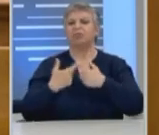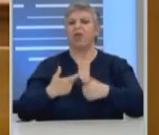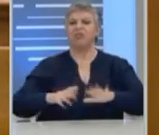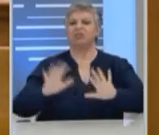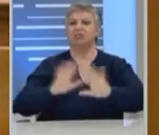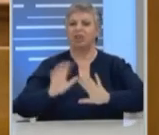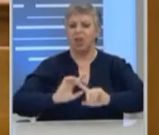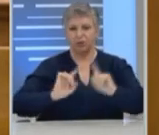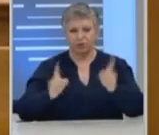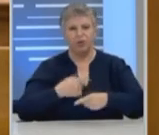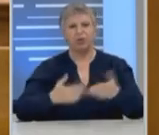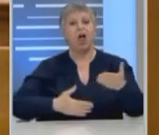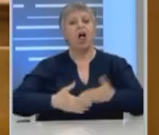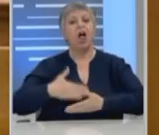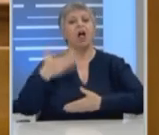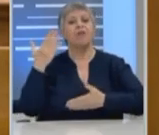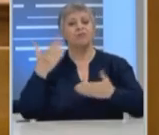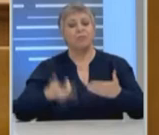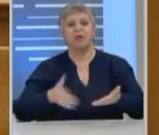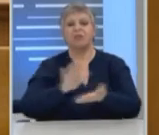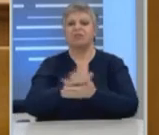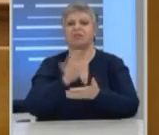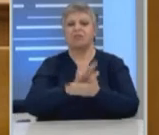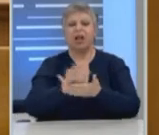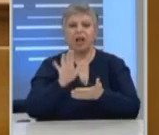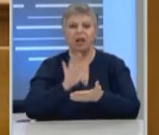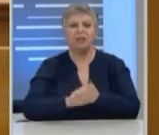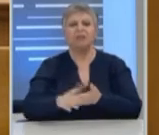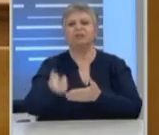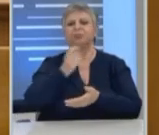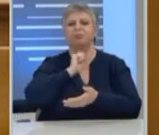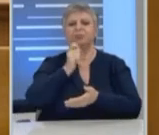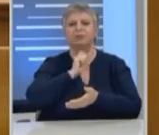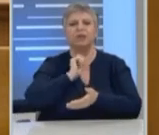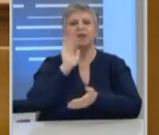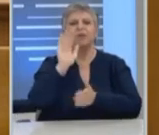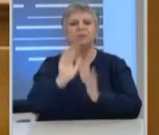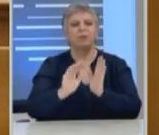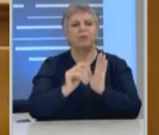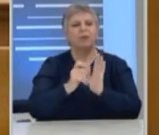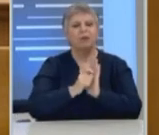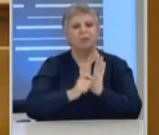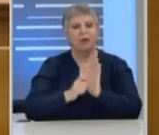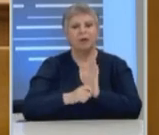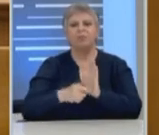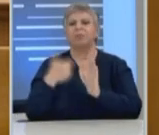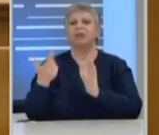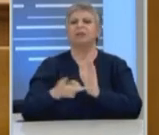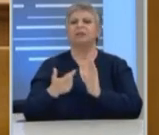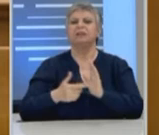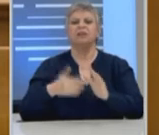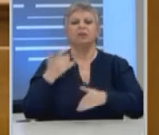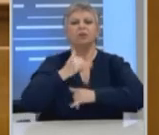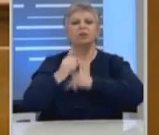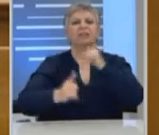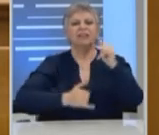καναλάρχες, όλες τις εφημερίδες και τους εκδότες, όλους τους δημοσκόπους και τις δημοσκοπήσεις, όλα τα social media, εν